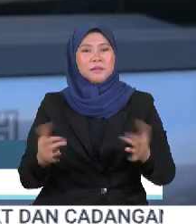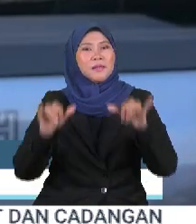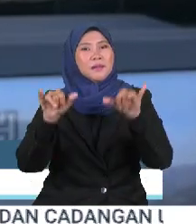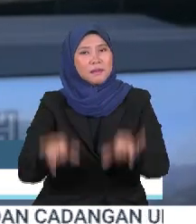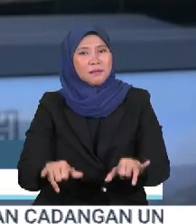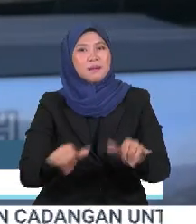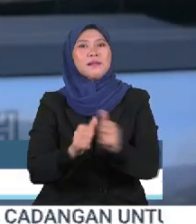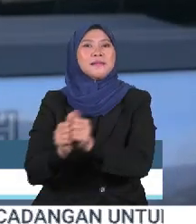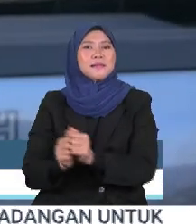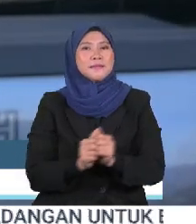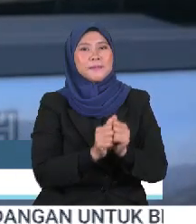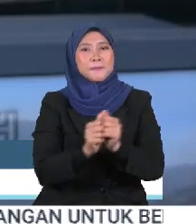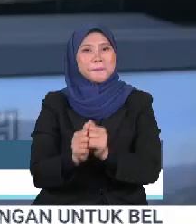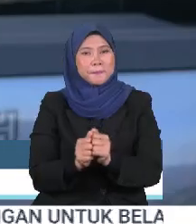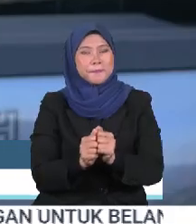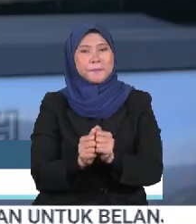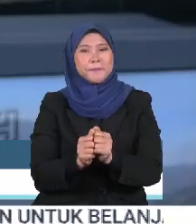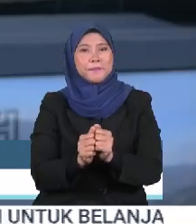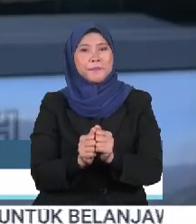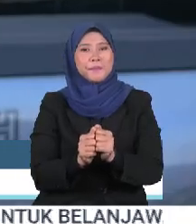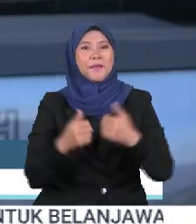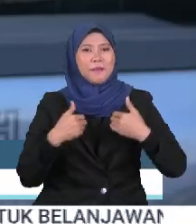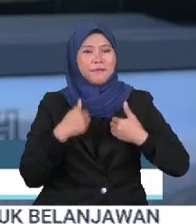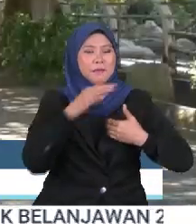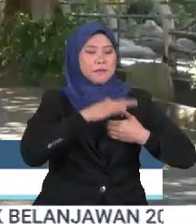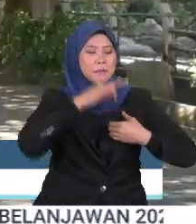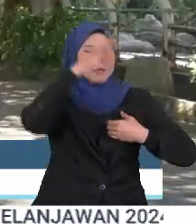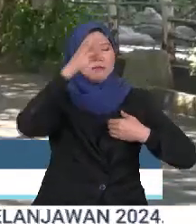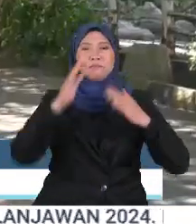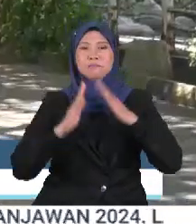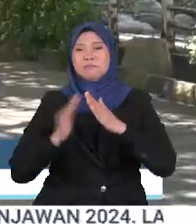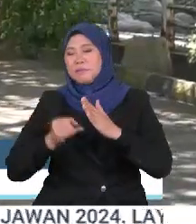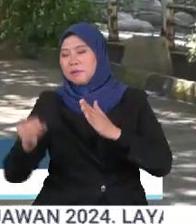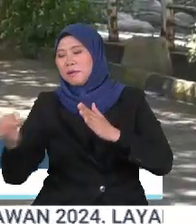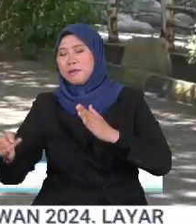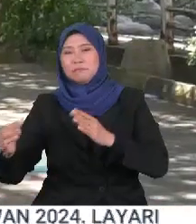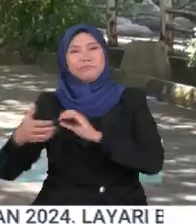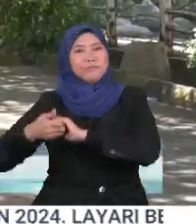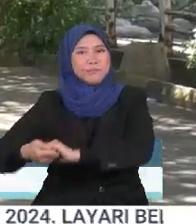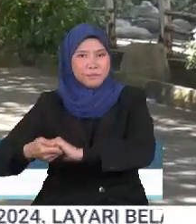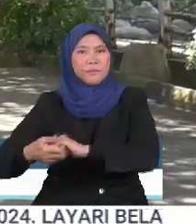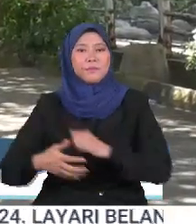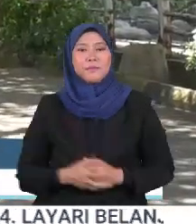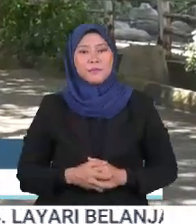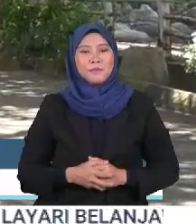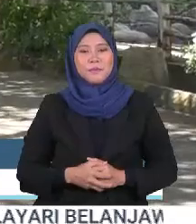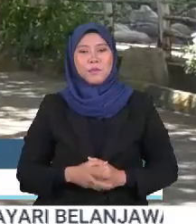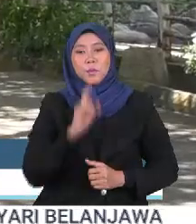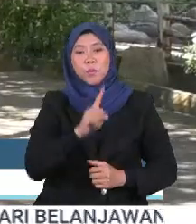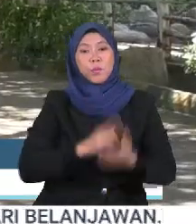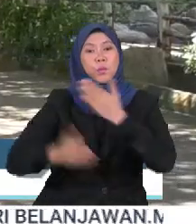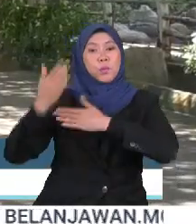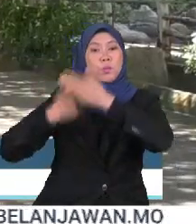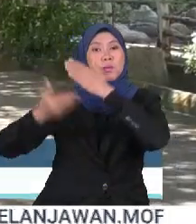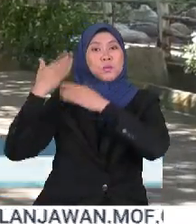tinggal bersama, ada semangat kejiranan lah. Jadi erti kemerdekaan ni kira untuk kita dari dulu